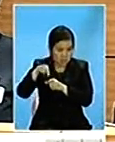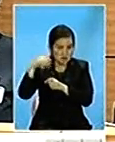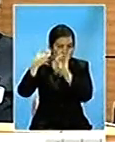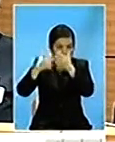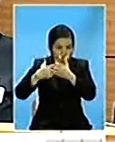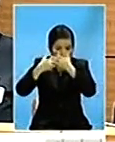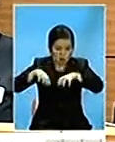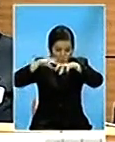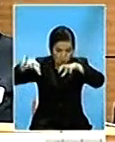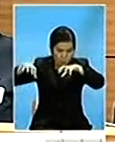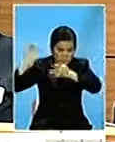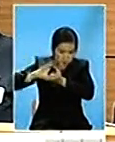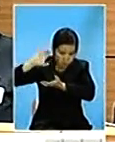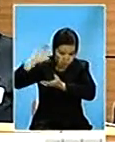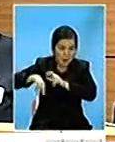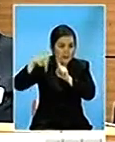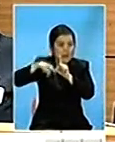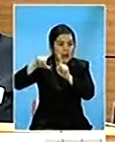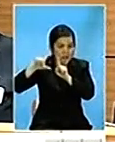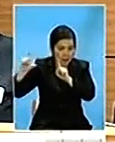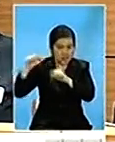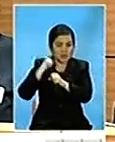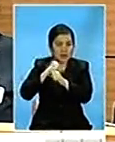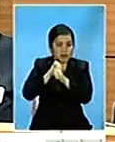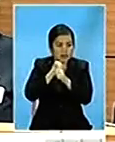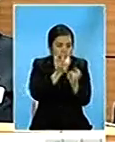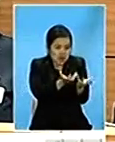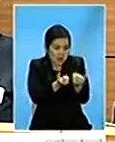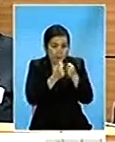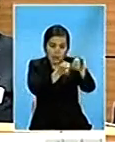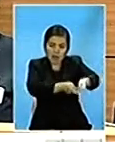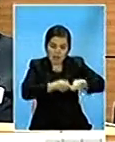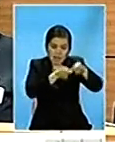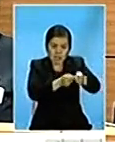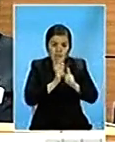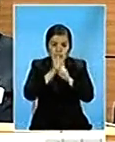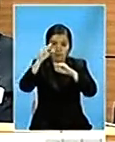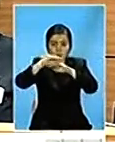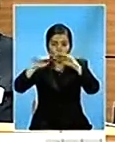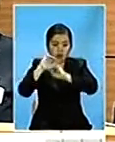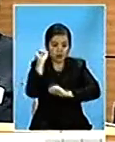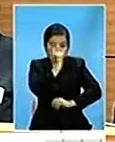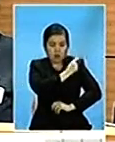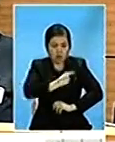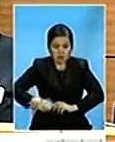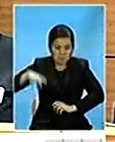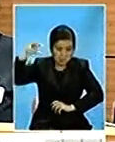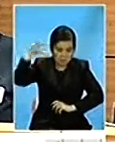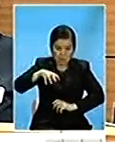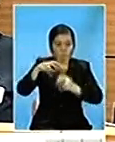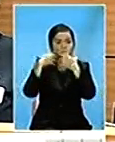านหลวงที่ลงทุนเป็นพันล้านเลยนะฮะในแนวสมเด็จพระเจ้าอยู่หัวไปตั้งโรงงาน